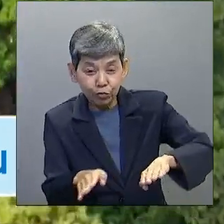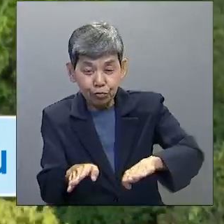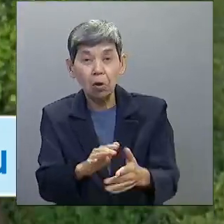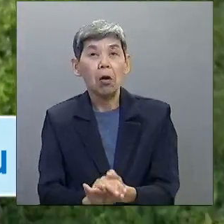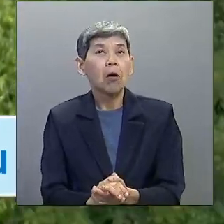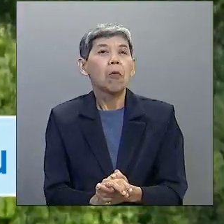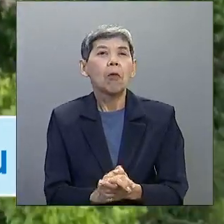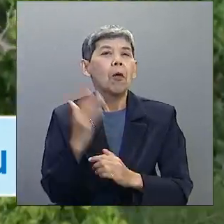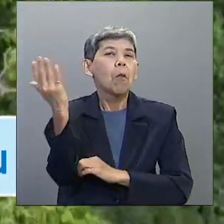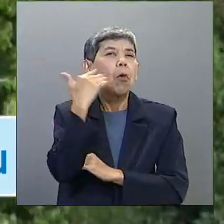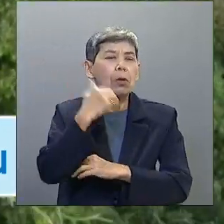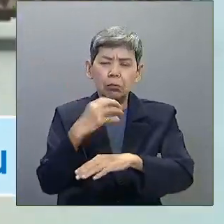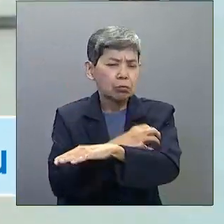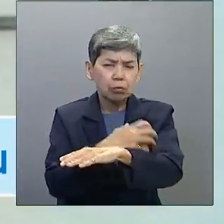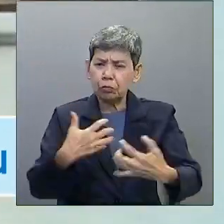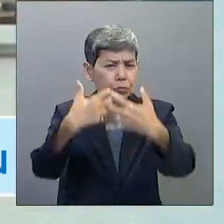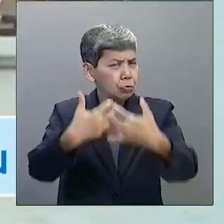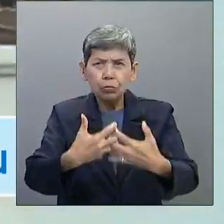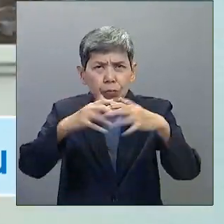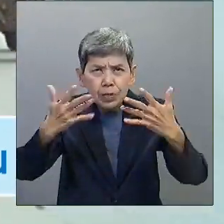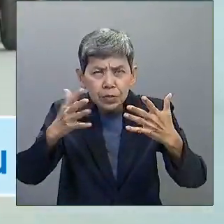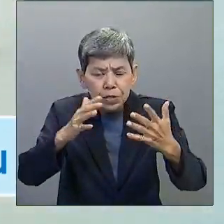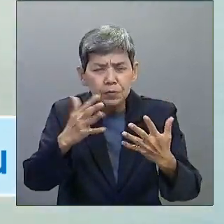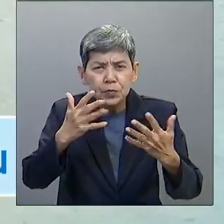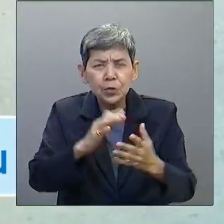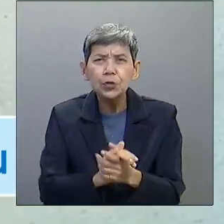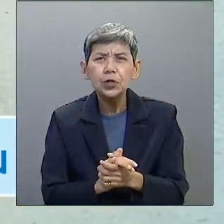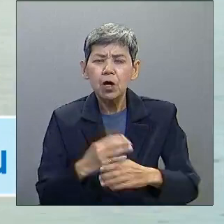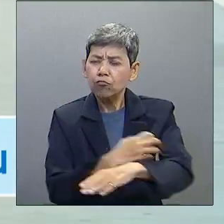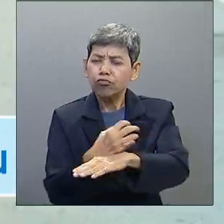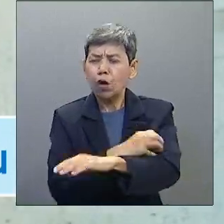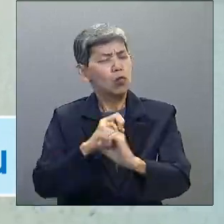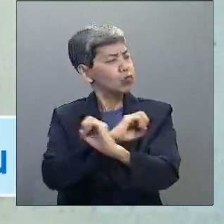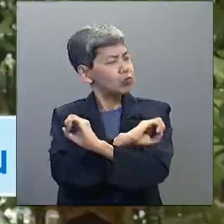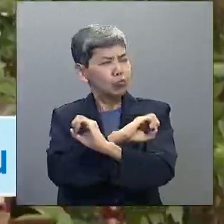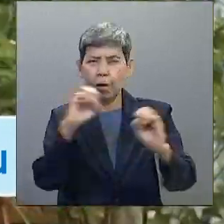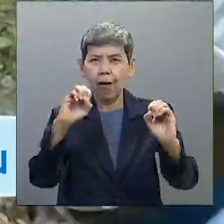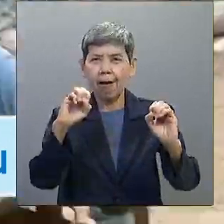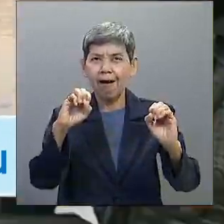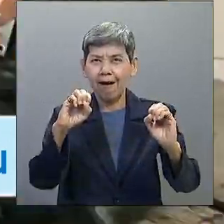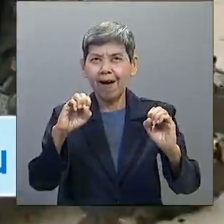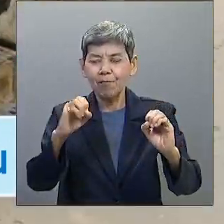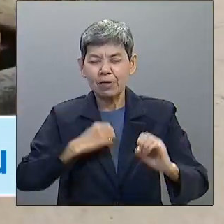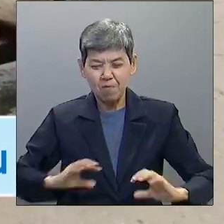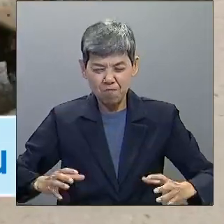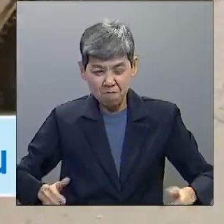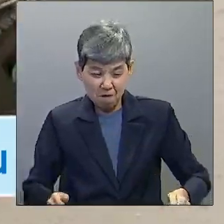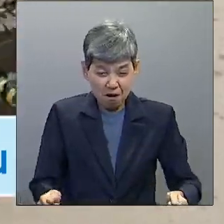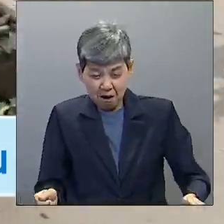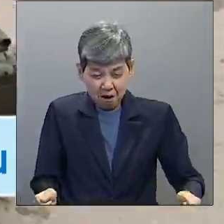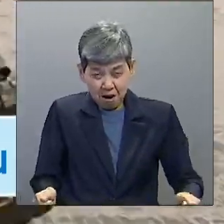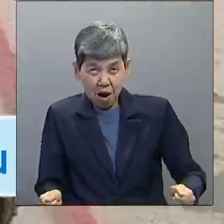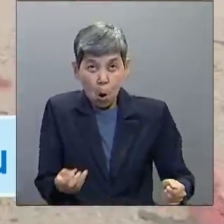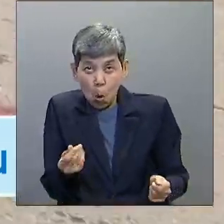ลพิษนะคะคุณผู้ชมไม่มีเครื่องยนต ์ ไม่มีเขาเรียกว่าควันจากท่อไอเสียนะคะมีแต่ความซิ่งล้วนๆนะคะก็ต้